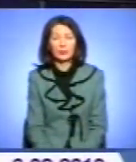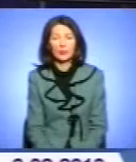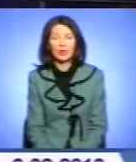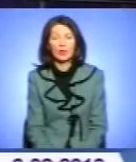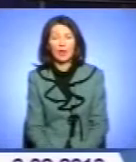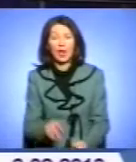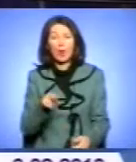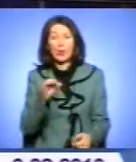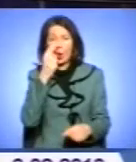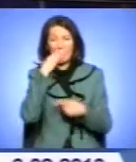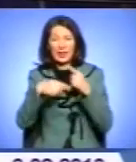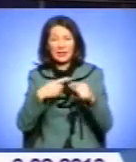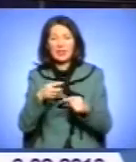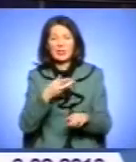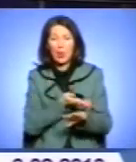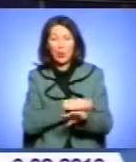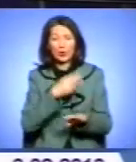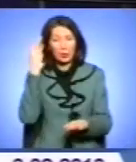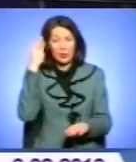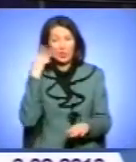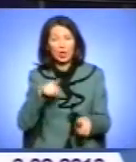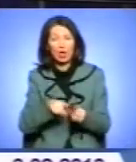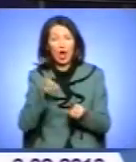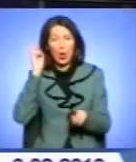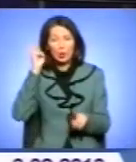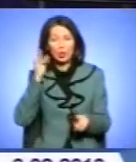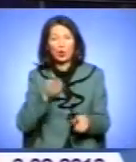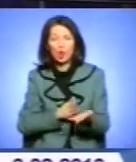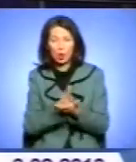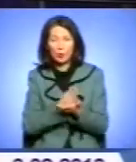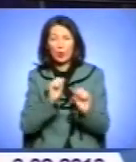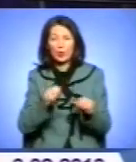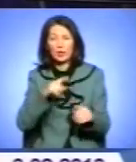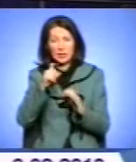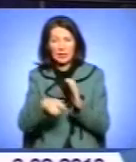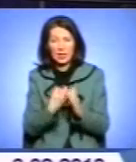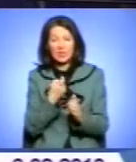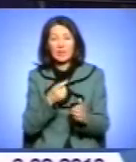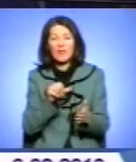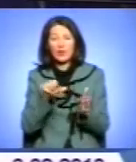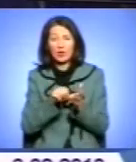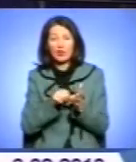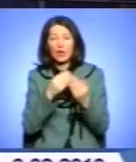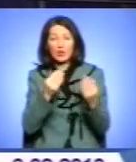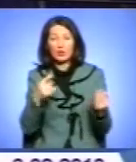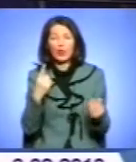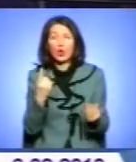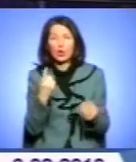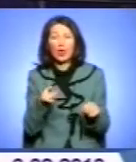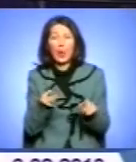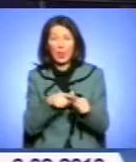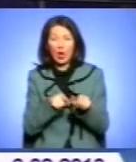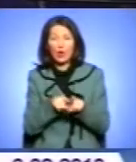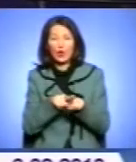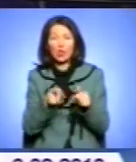Про традиції польської дипломатичної та консульської служби можна дізнатися, відвідавши виставку з одноіменною назвою. Її